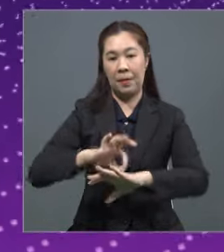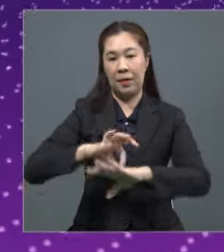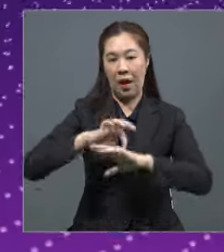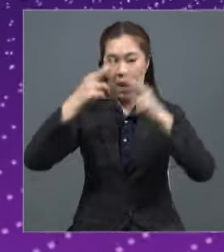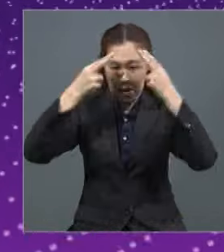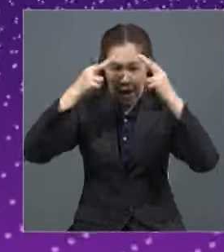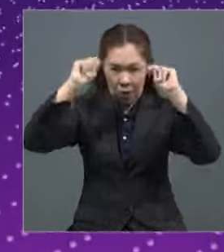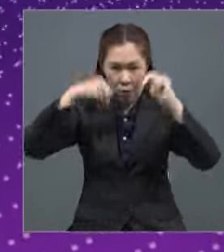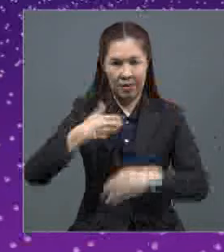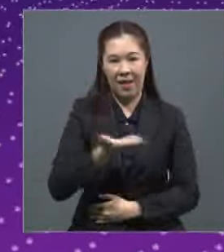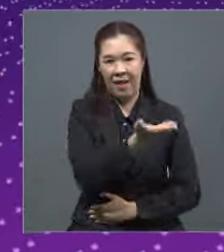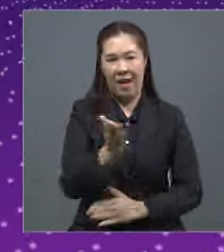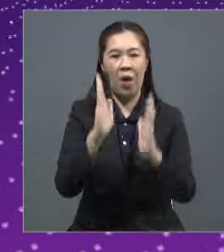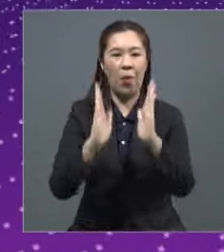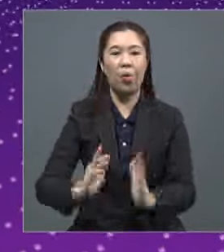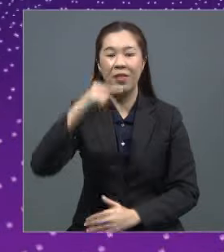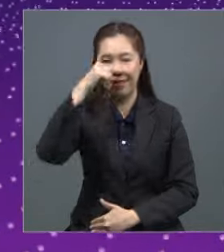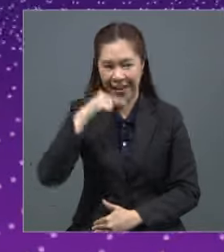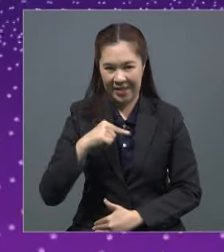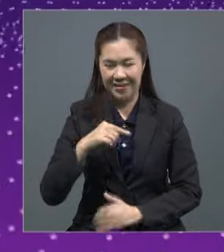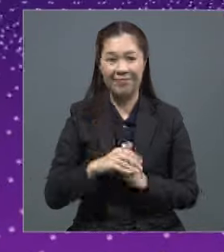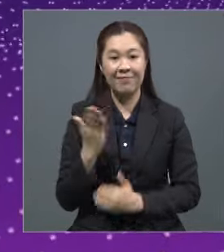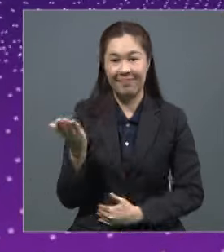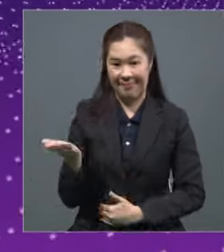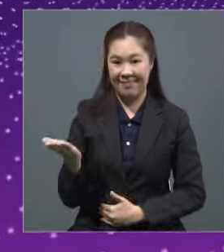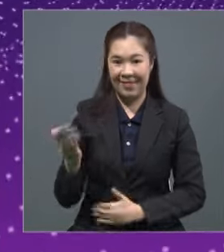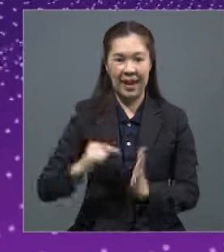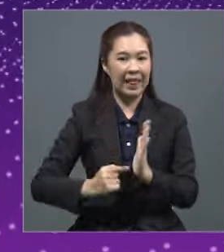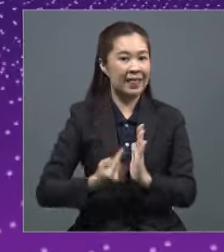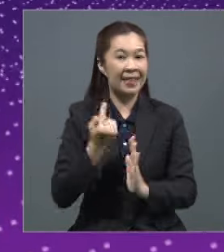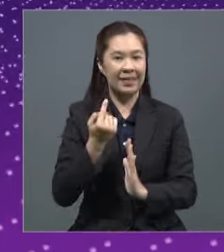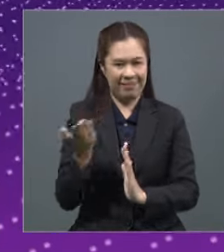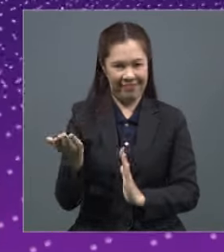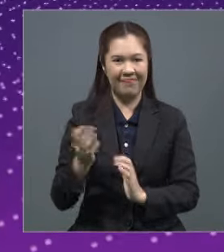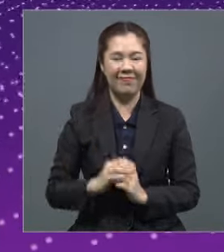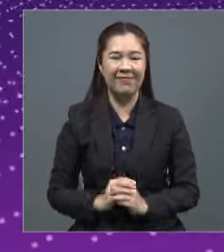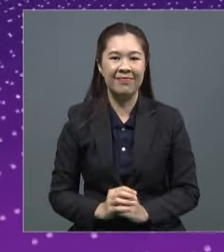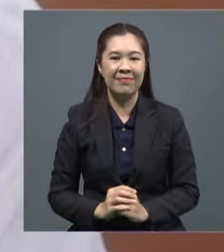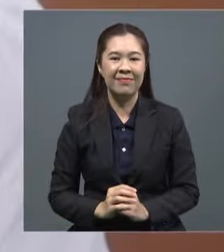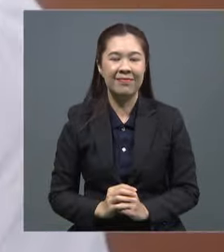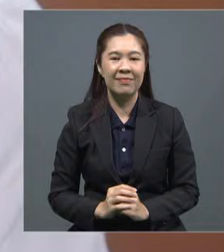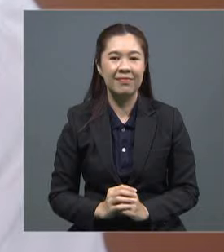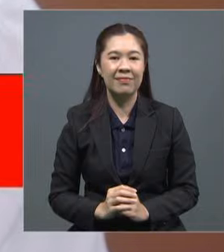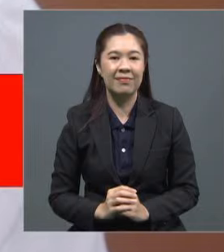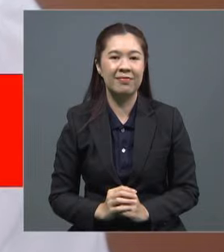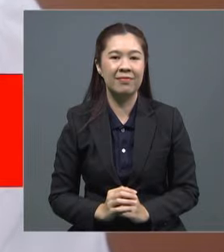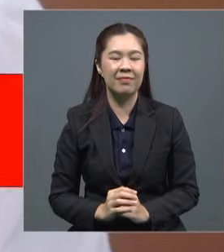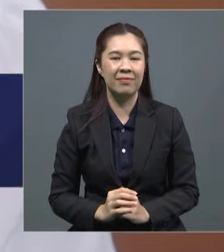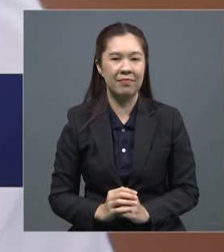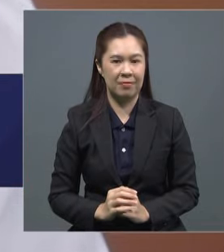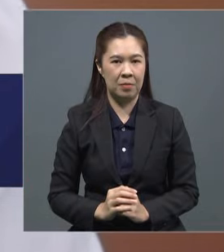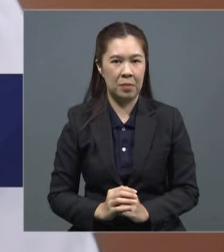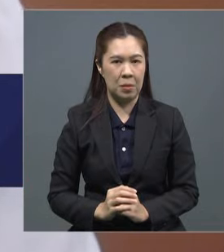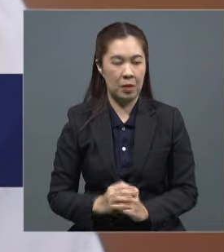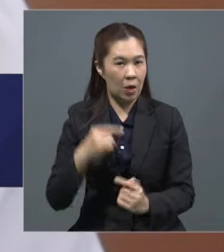ของคนไทยทุกคนอ่ะเดี๋ยวไปฟังเสียงบางช่วงบางตอนท่อนนี้ที่เริ่มรายการกันก่อนเลยฮะจุดมุ่ง